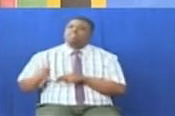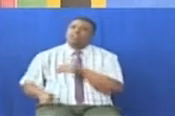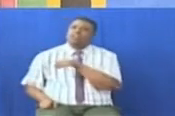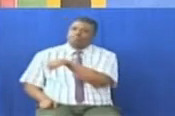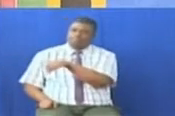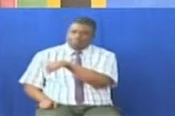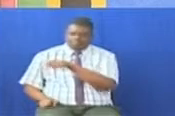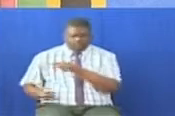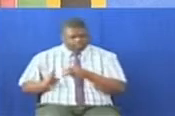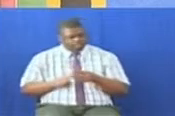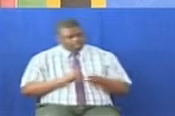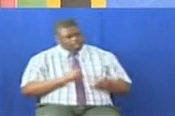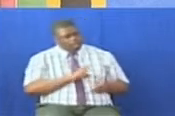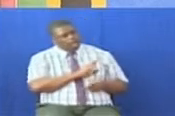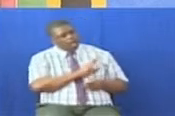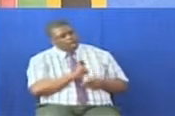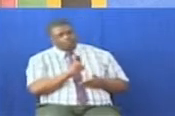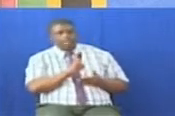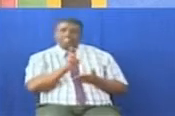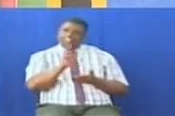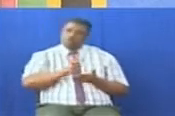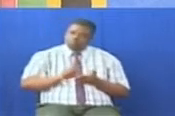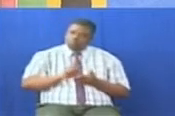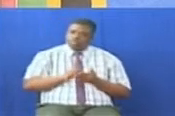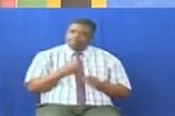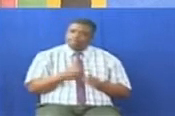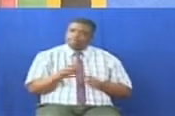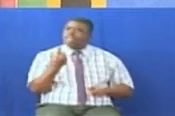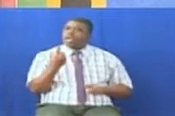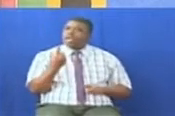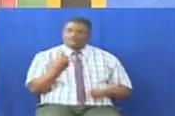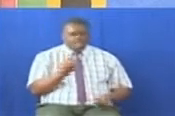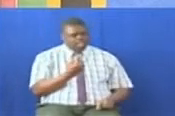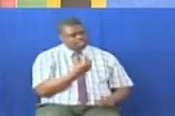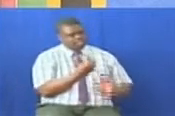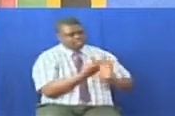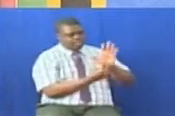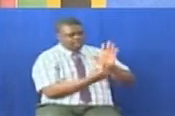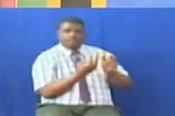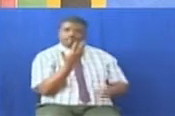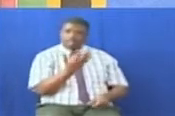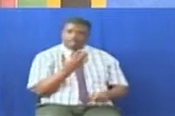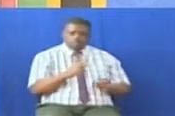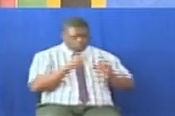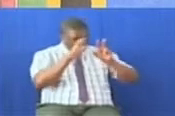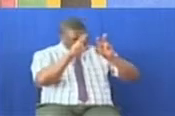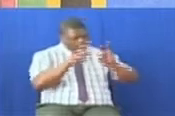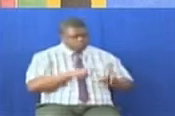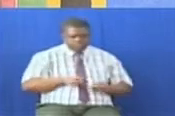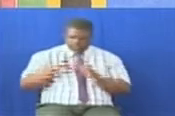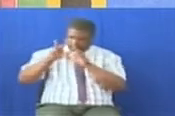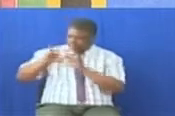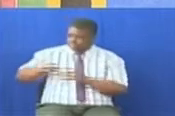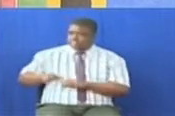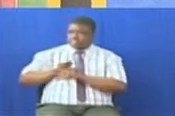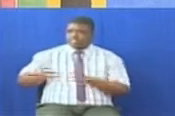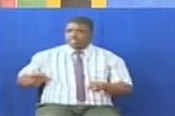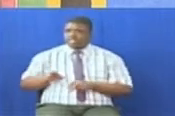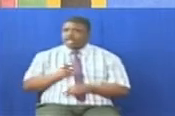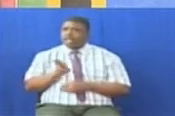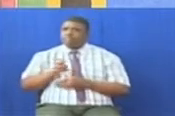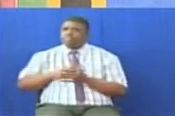Katika halmashauri za wilaya 185 ambazo zimefanyiwa ukaguzi, ni